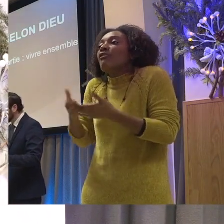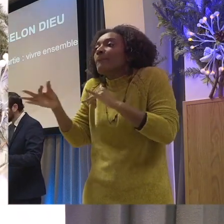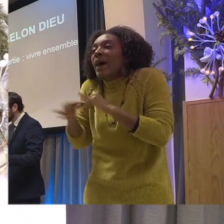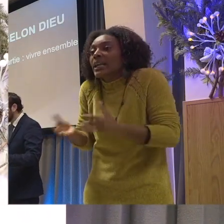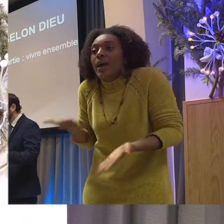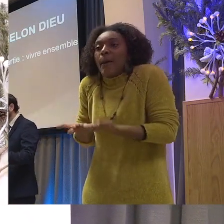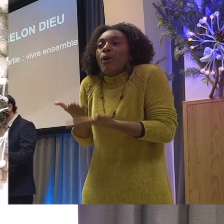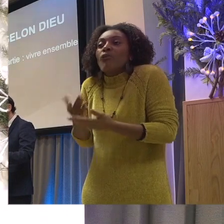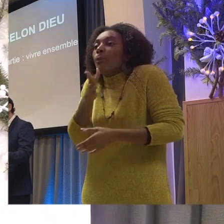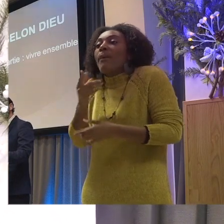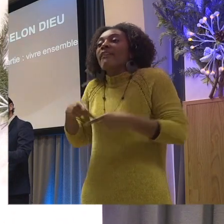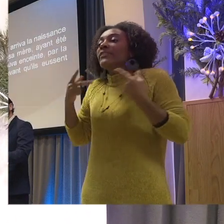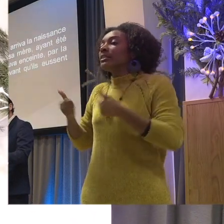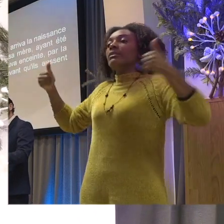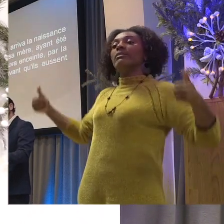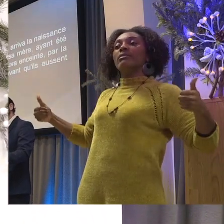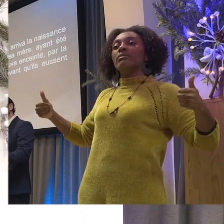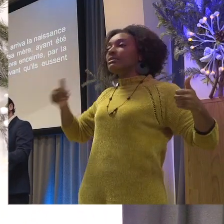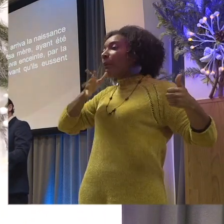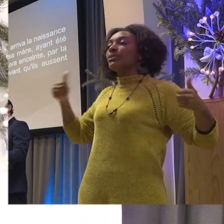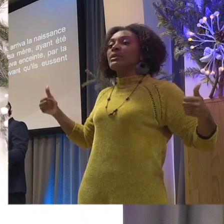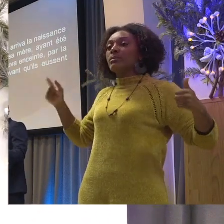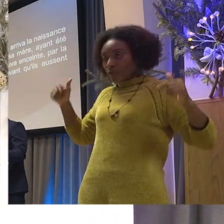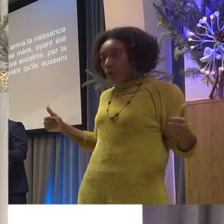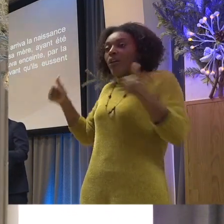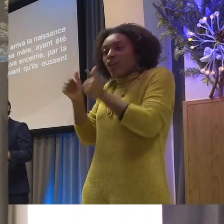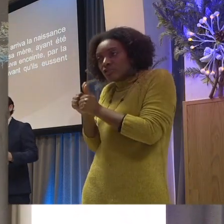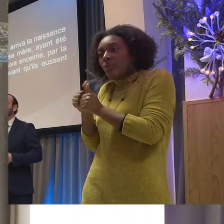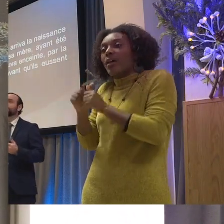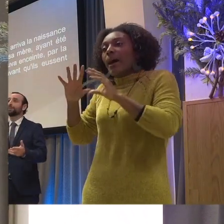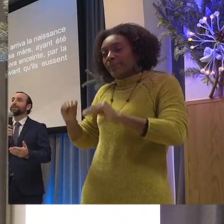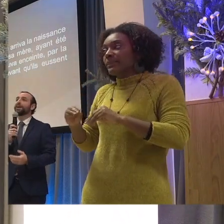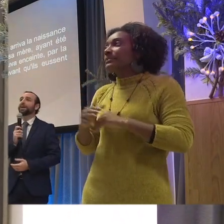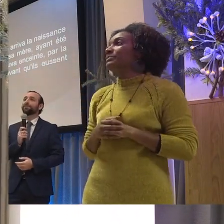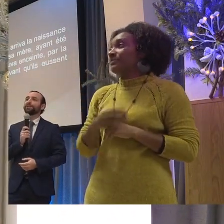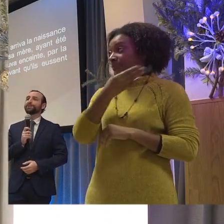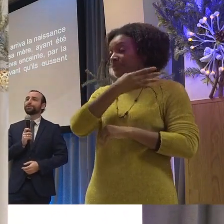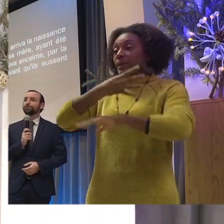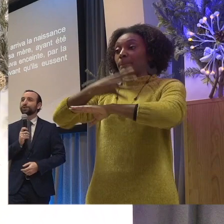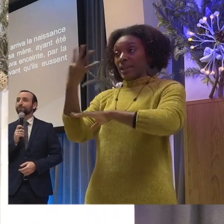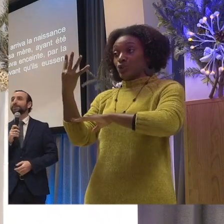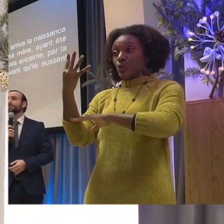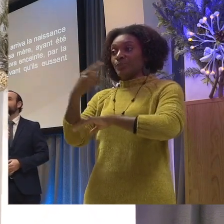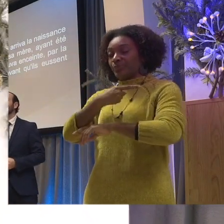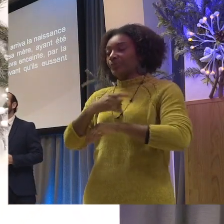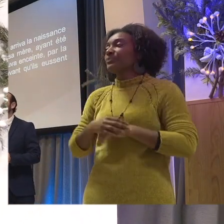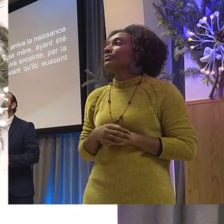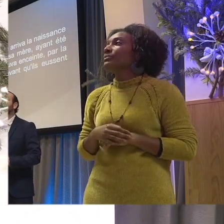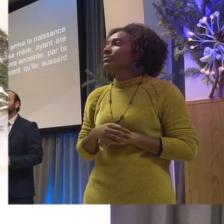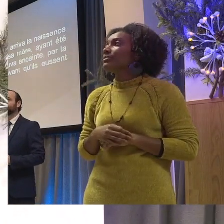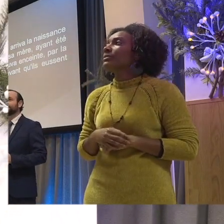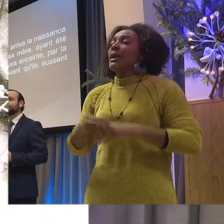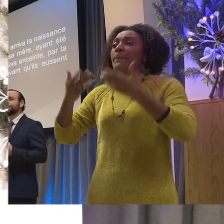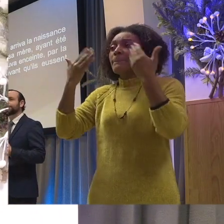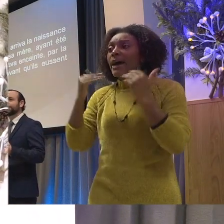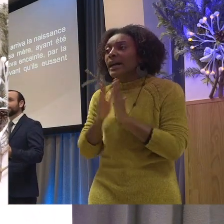êtes mariés. Matthieu chapitre 1, verset 18 déclare « Voici de quelle manière arriva la naissance de Jésus-Christ, Marie, sa mère,